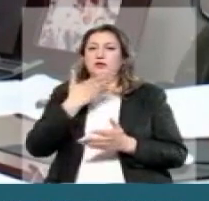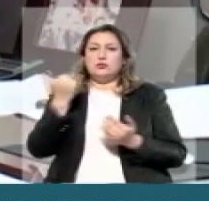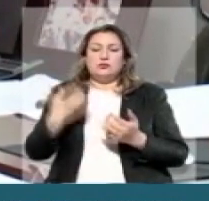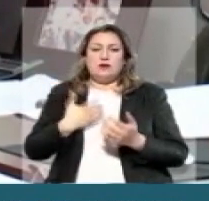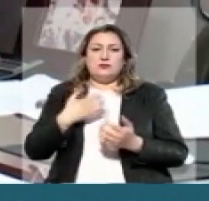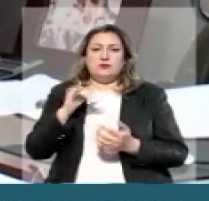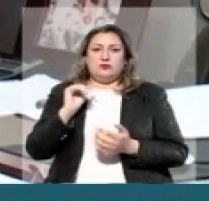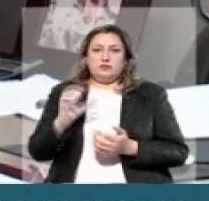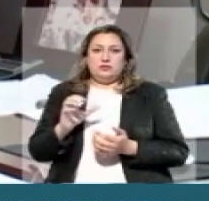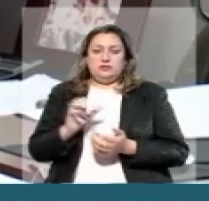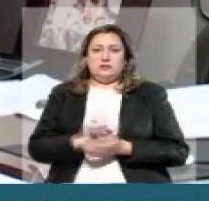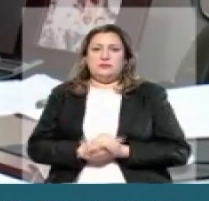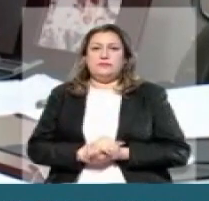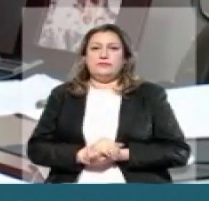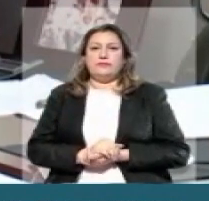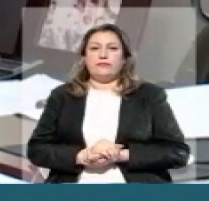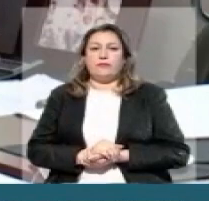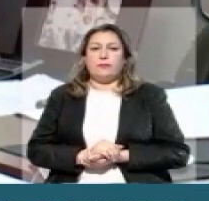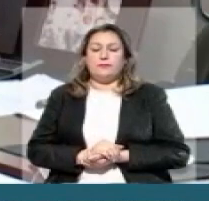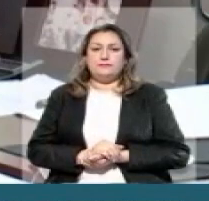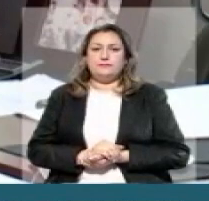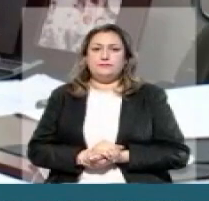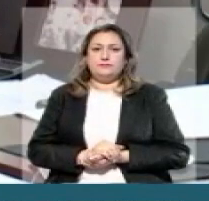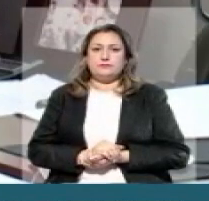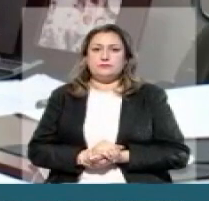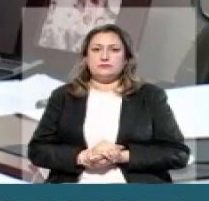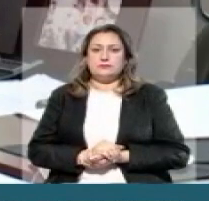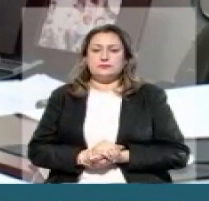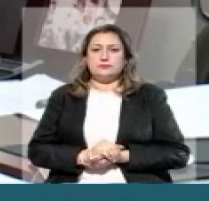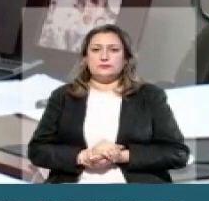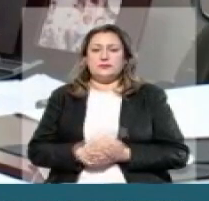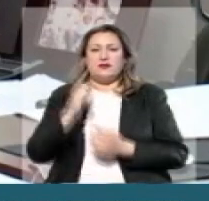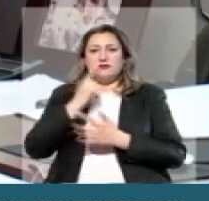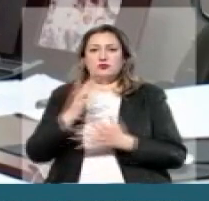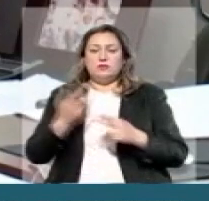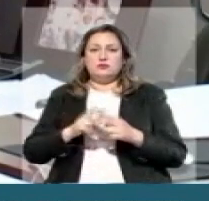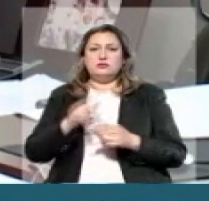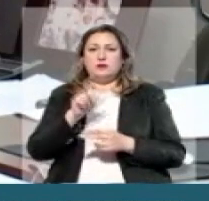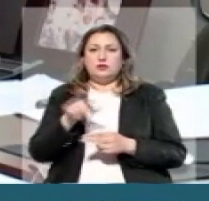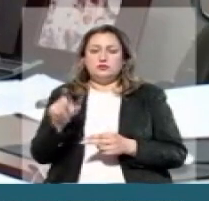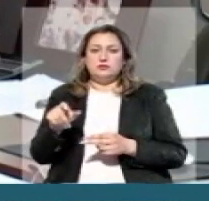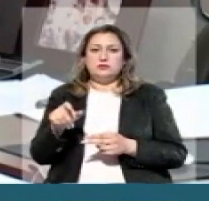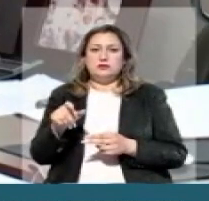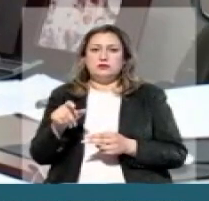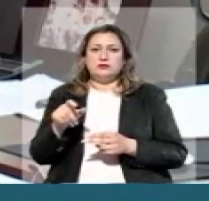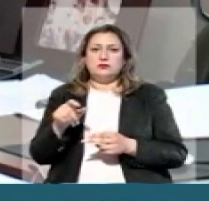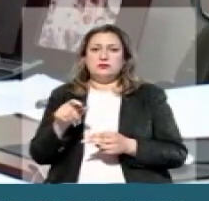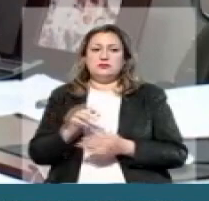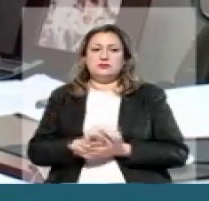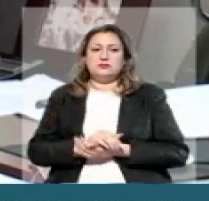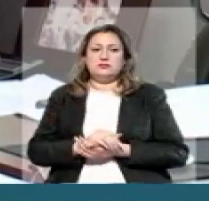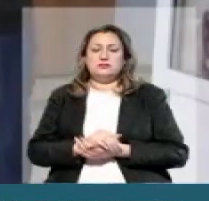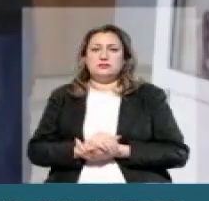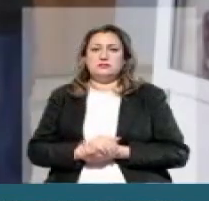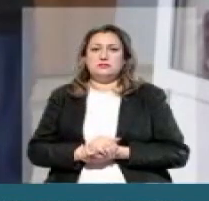барып, ресми тіркелеуіне болатын жұмыссыздар да бар. Бұл жағдайда осы азаматтар жеңілдік санатына кіріп, олар үшін төлемдерді мемлекет